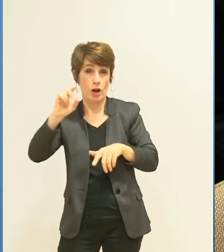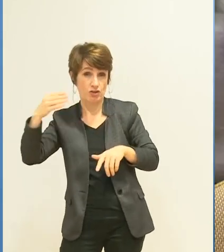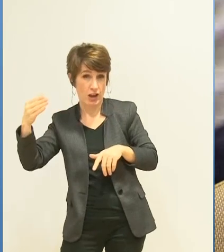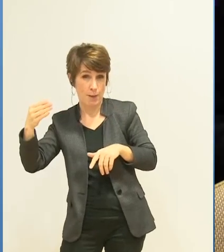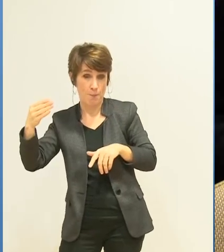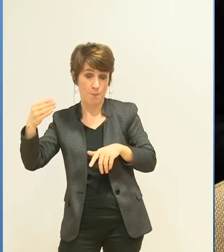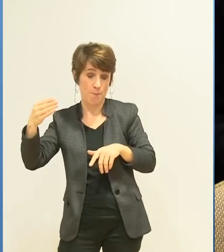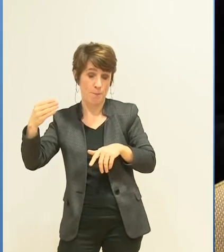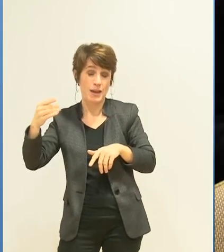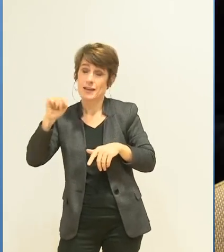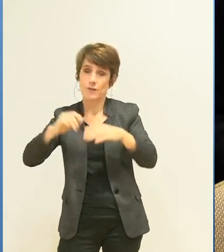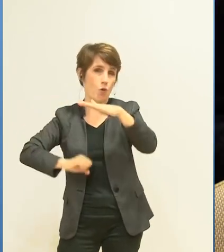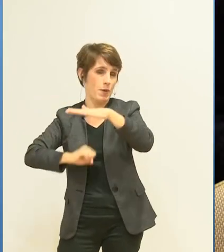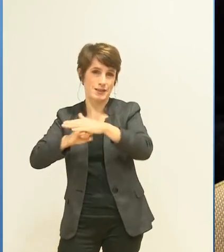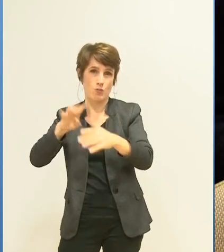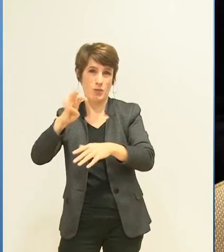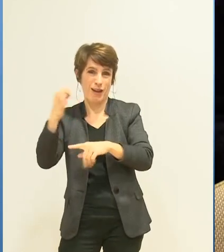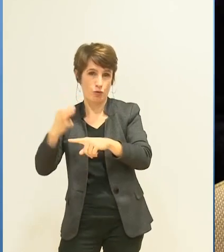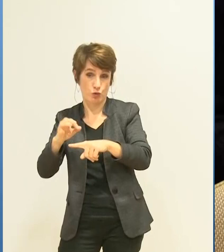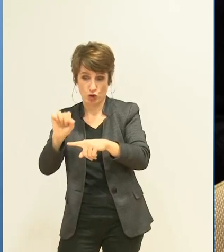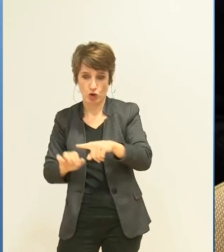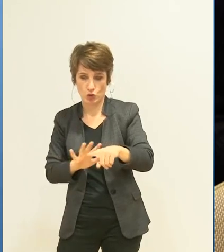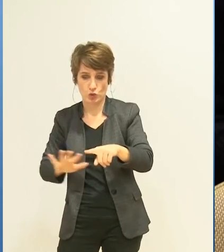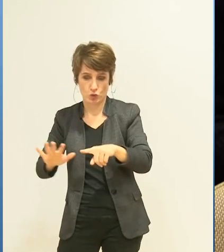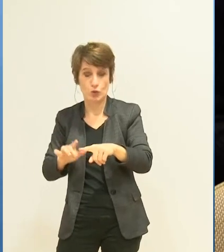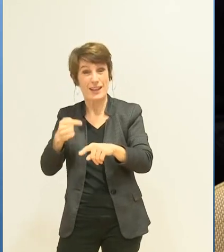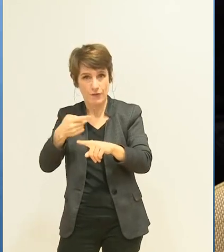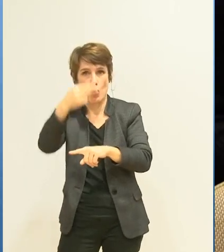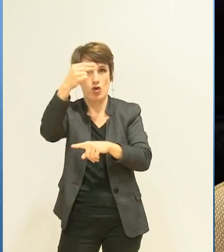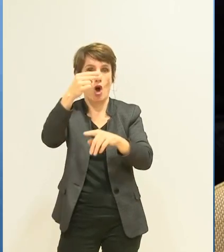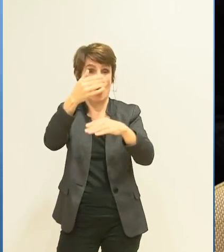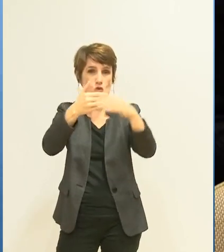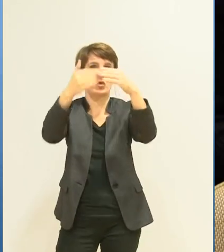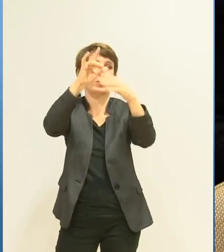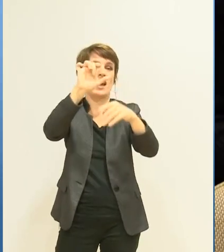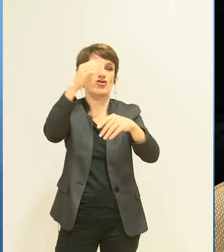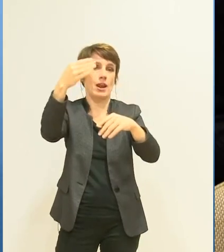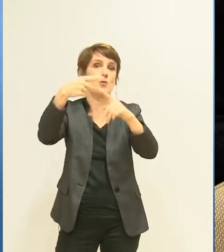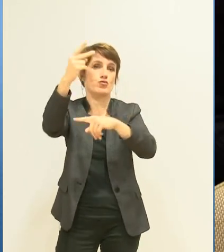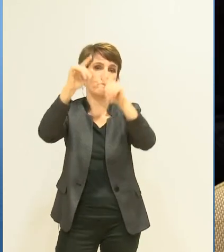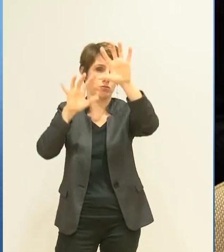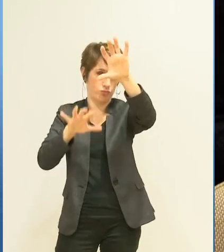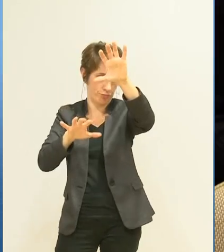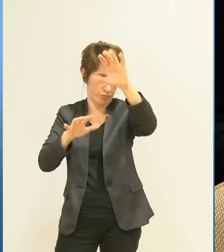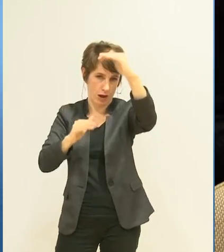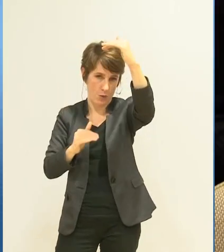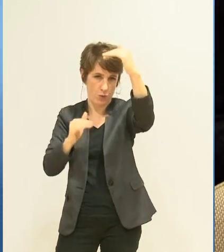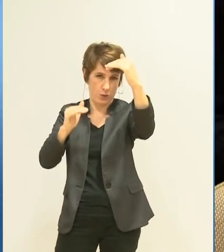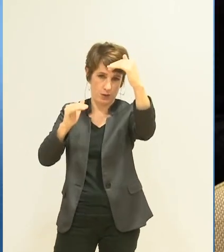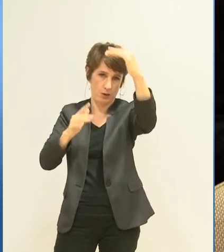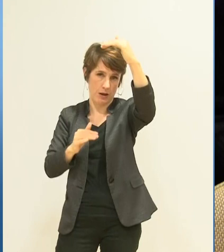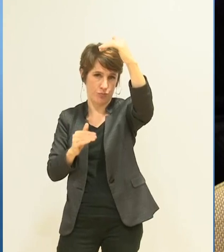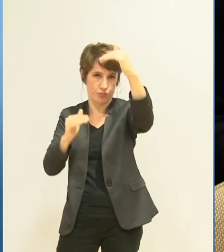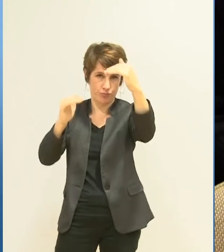40% et se concentrer dans la partie nord de la ville nous privilégions comme nous l'avons toujours dit la réhabilitation de logements sociaux